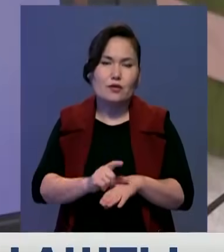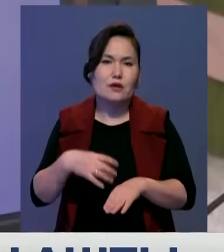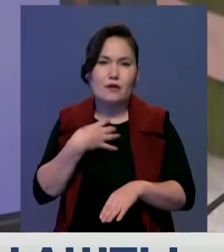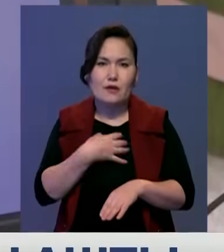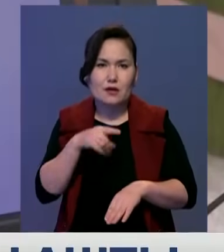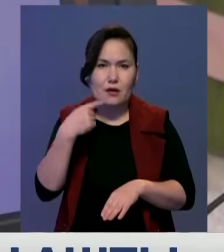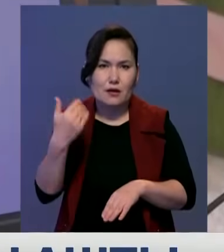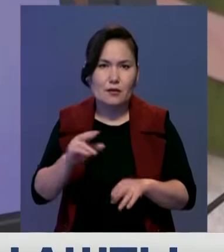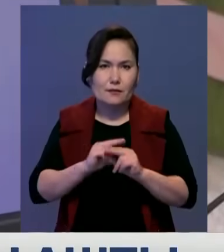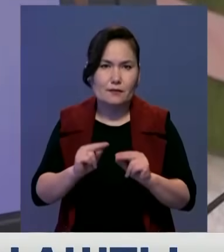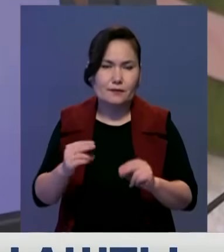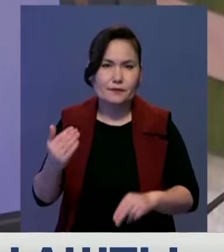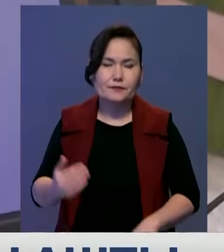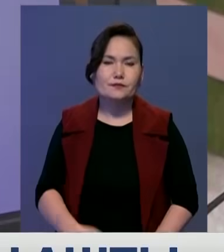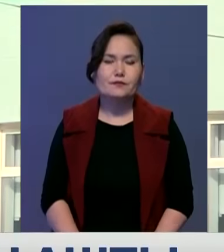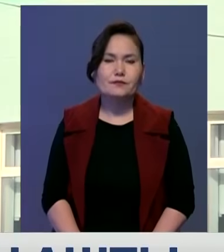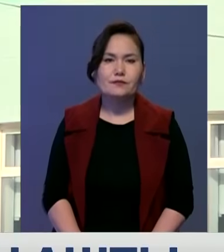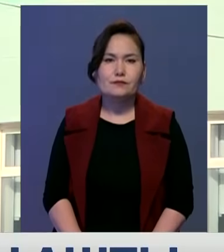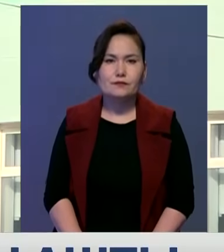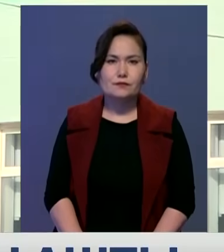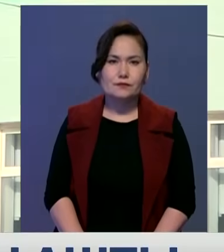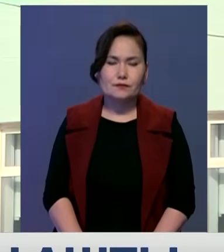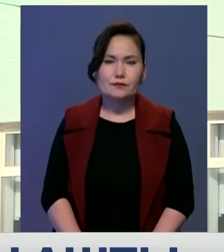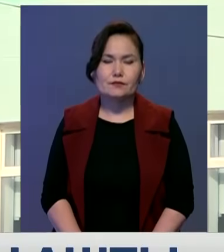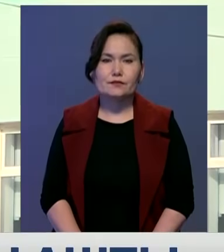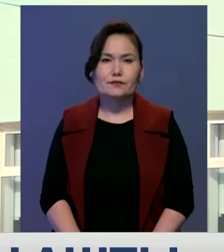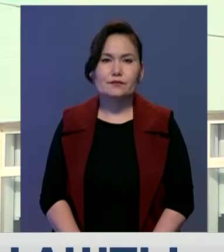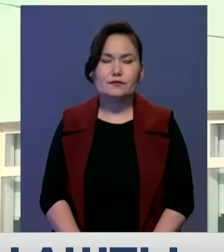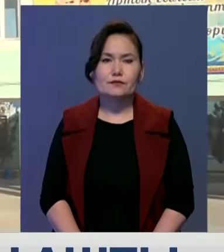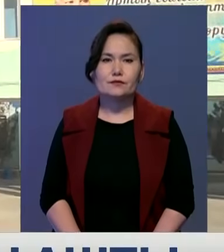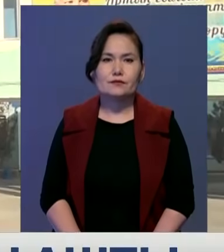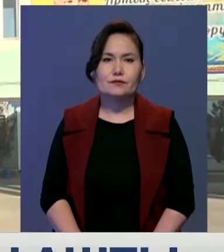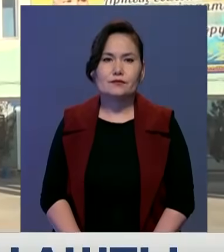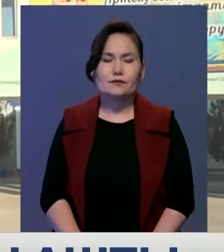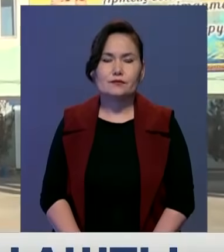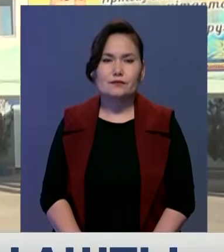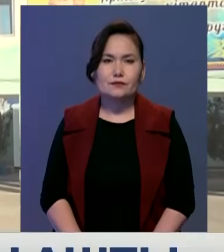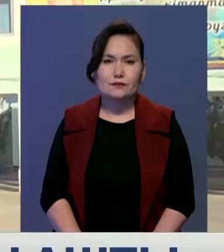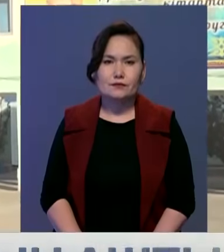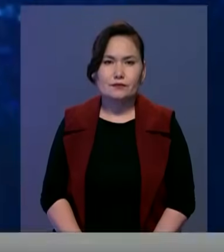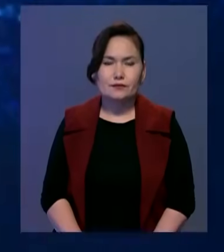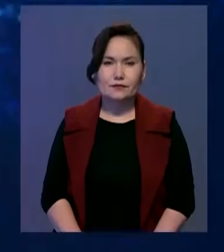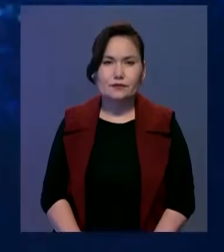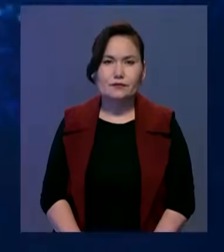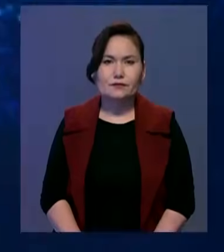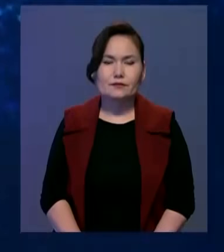бастауыш сыныбының мұғалімі. Гүлмира Әбішева, Ринат Досалиев, Маңғыстау облысы, Хабар 24.